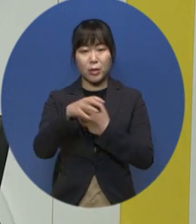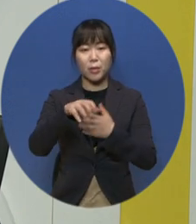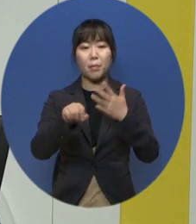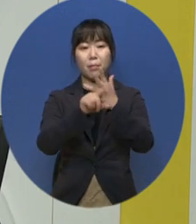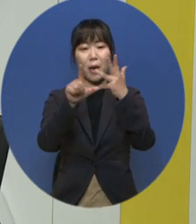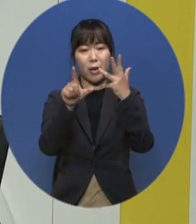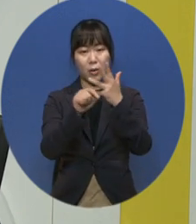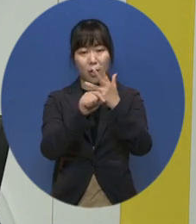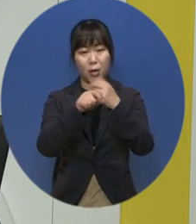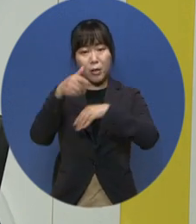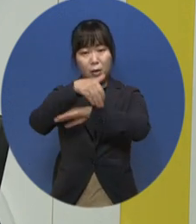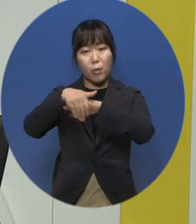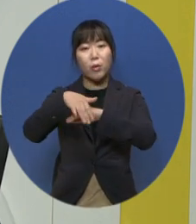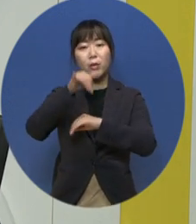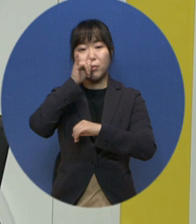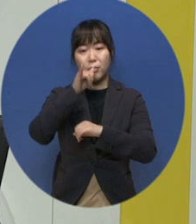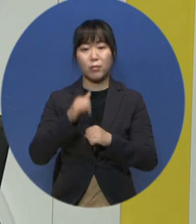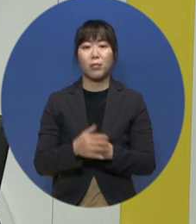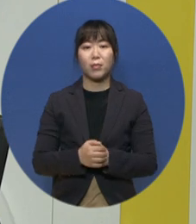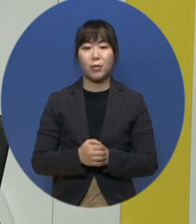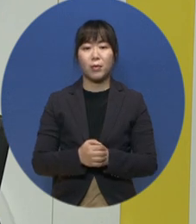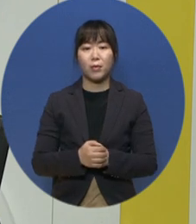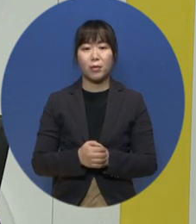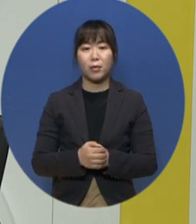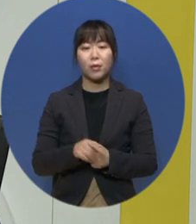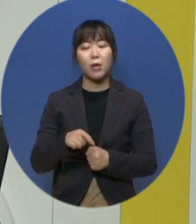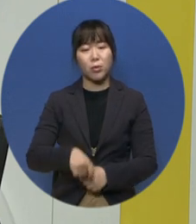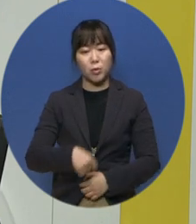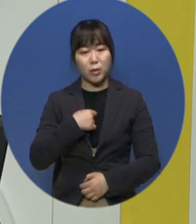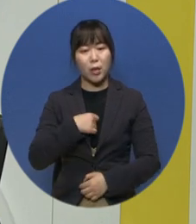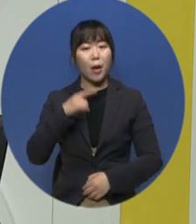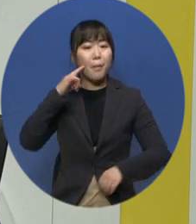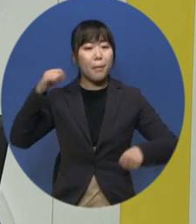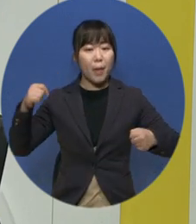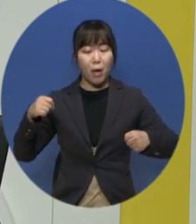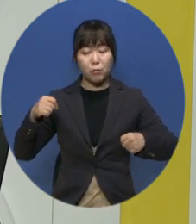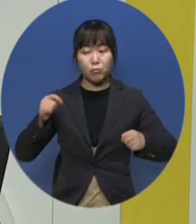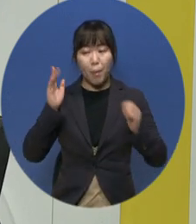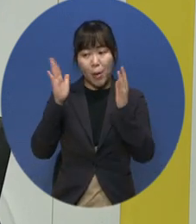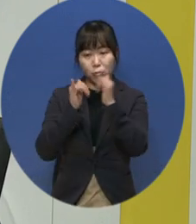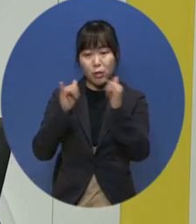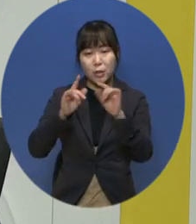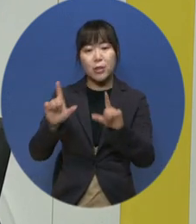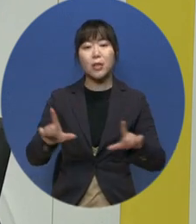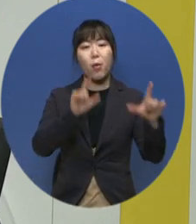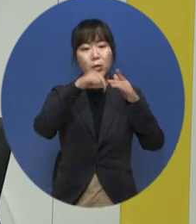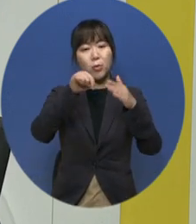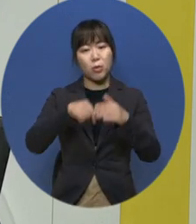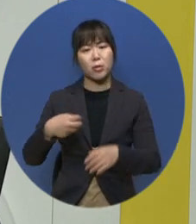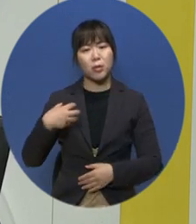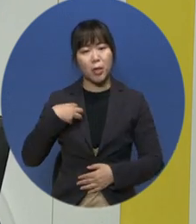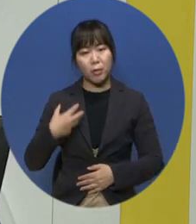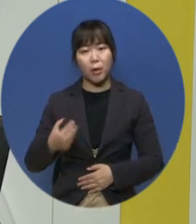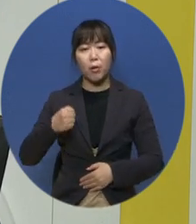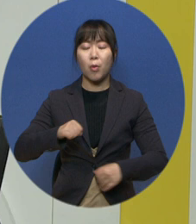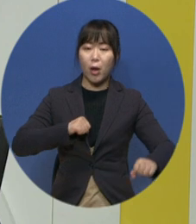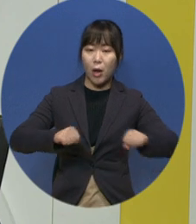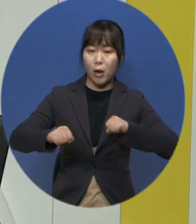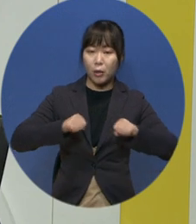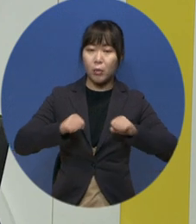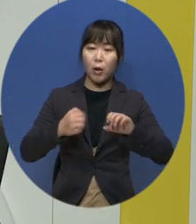공연 예정이 되어 있거든요. 이게 사실 배우들은 사실 생활상에서도 책임감 있게 행동을 해야